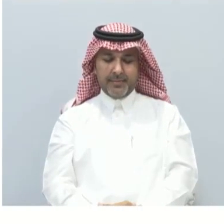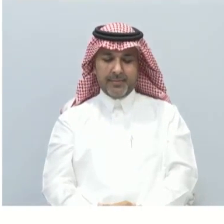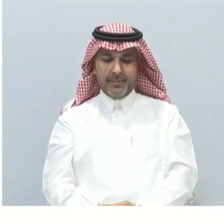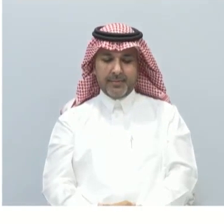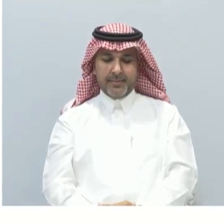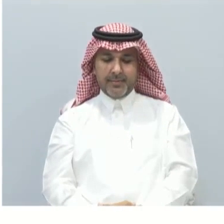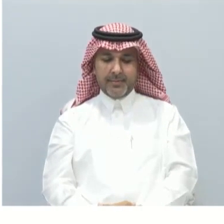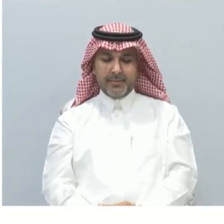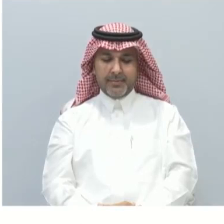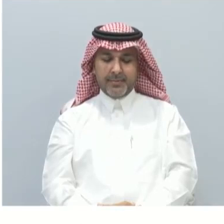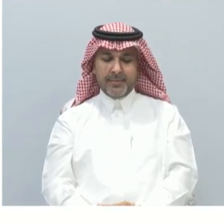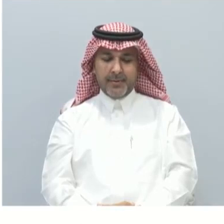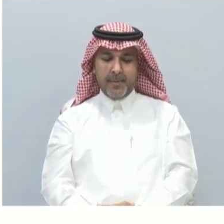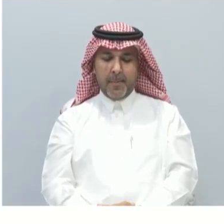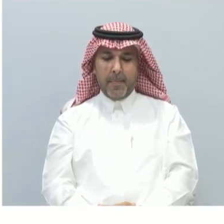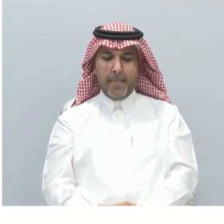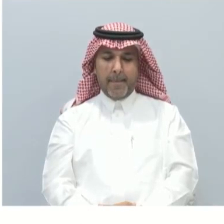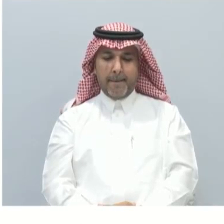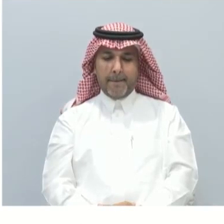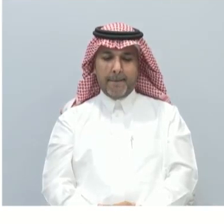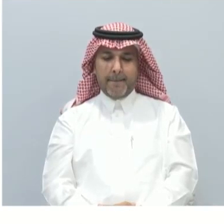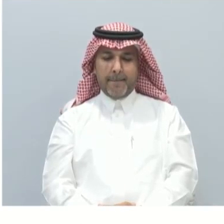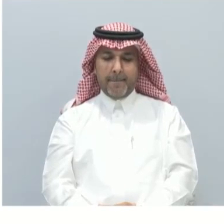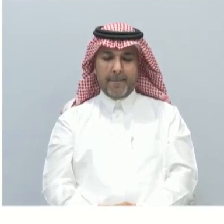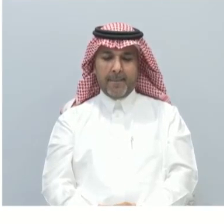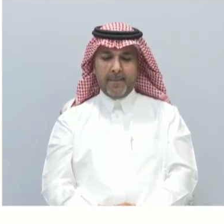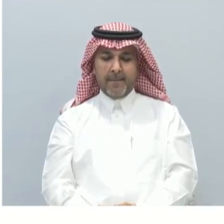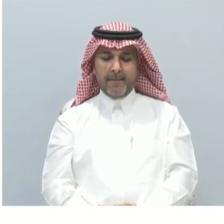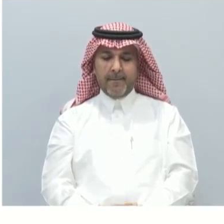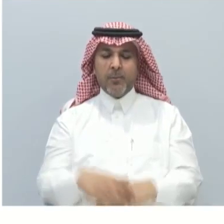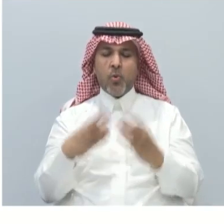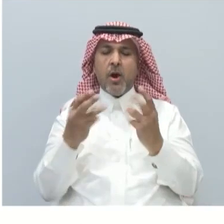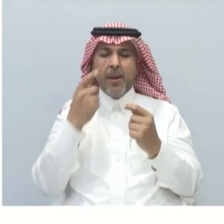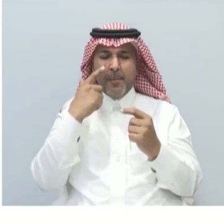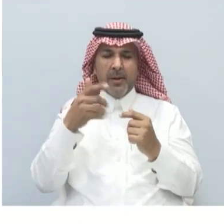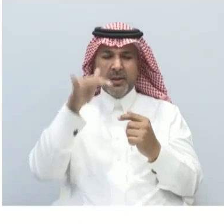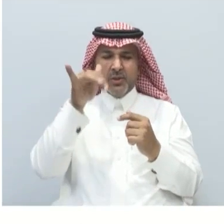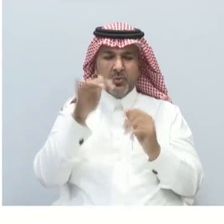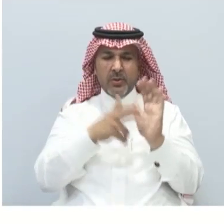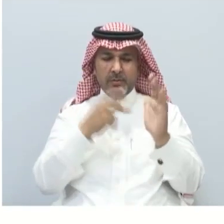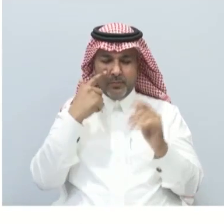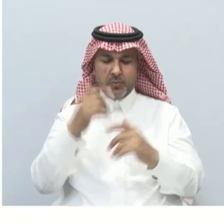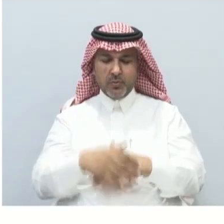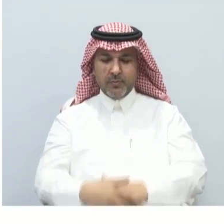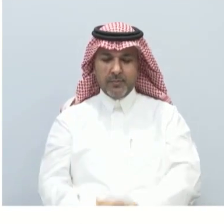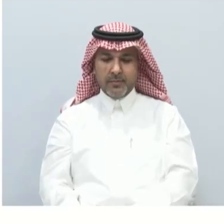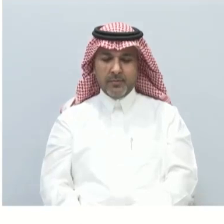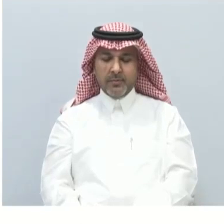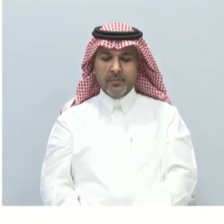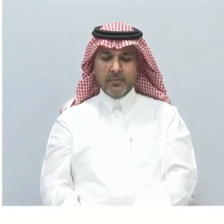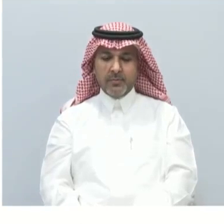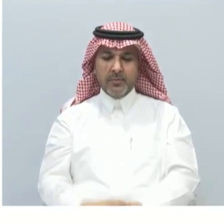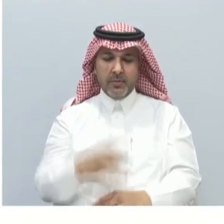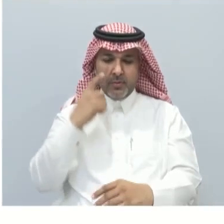فهمك ايضا قال لك هنا يعني خلنا نوجد المجال والمدى من خلال المعلومات اللي عندنا